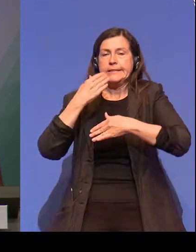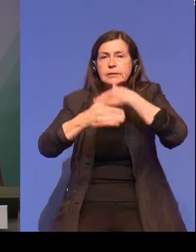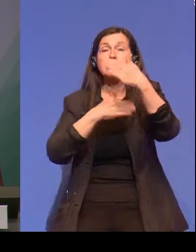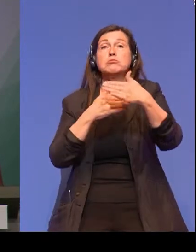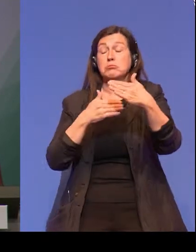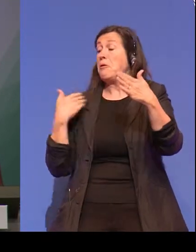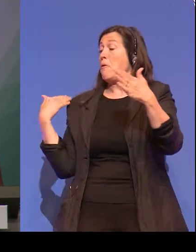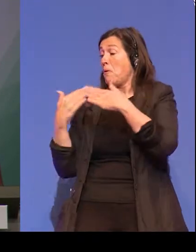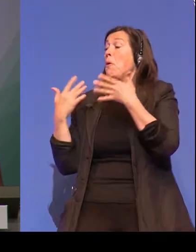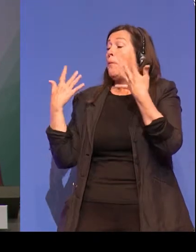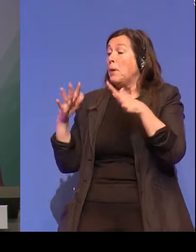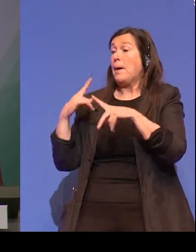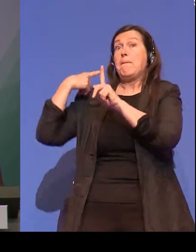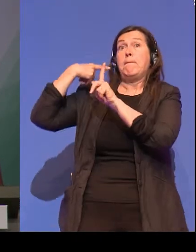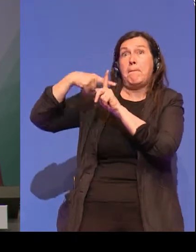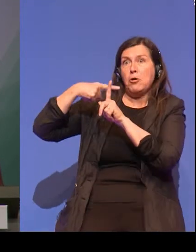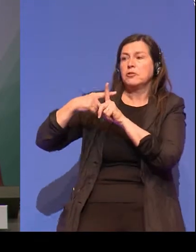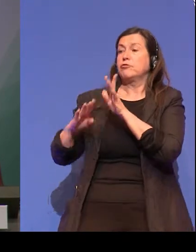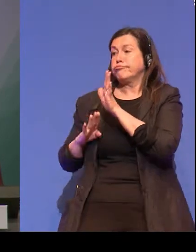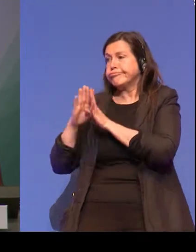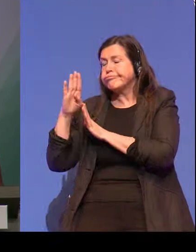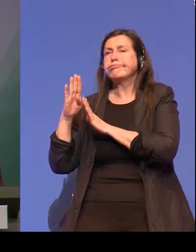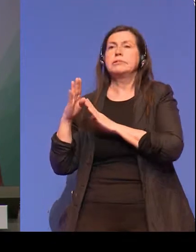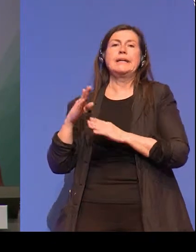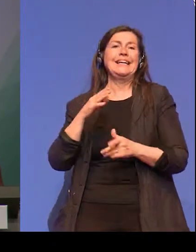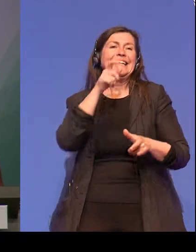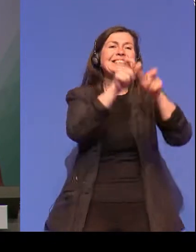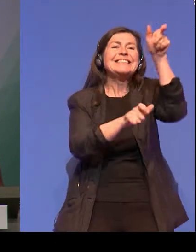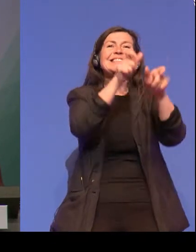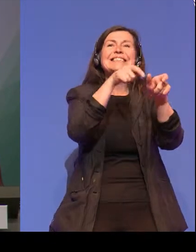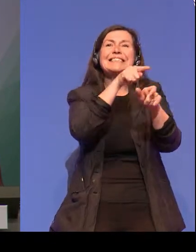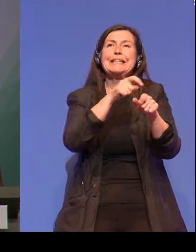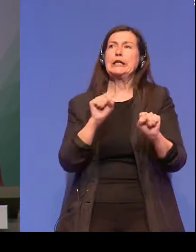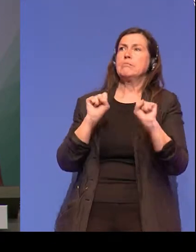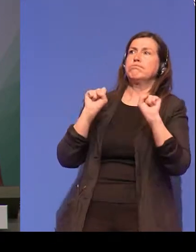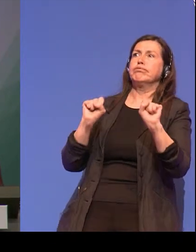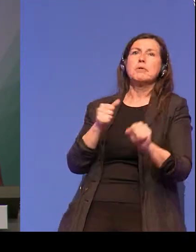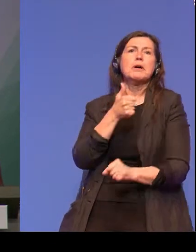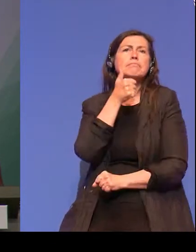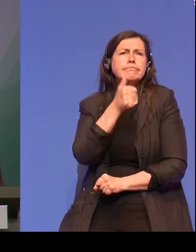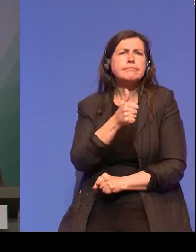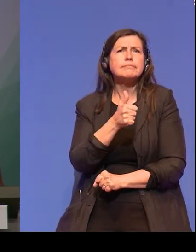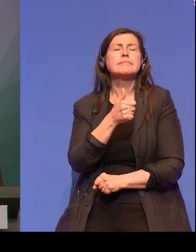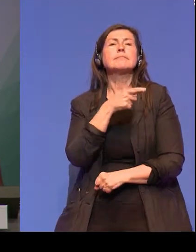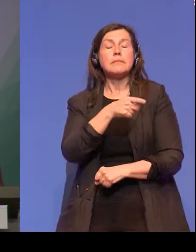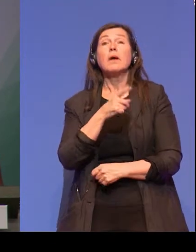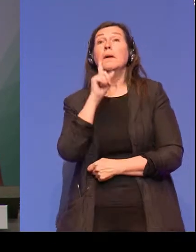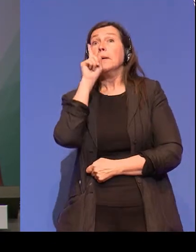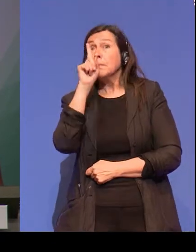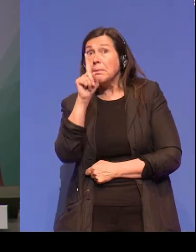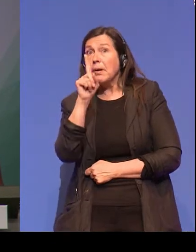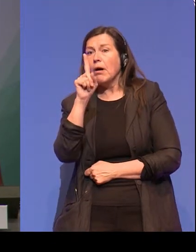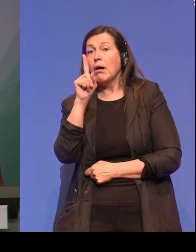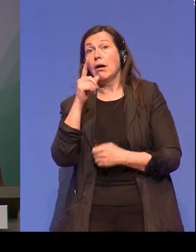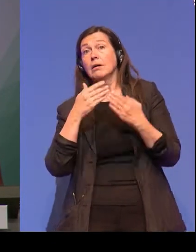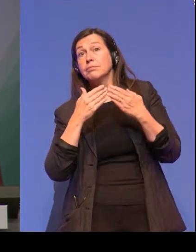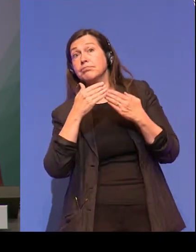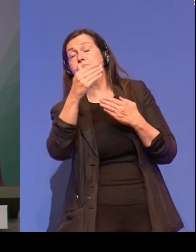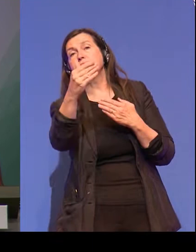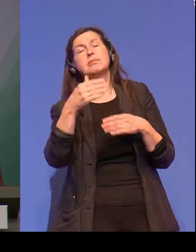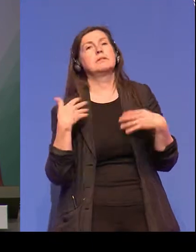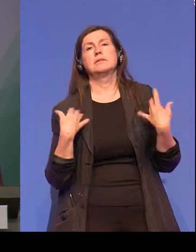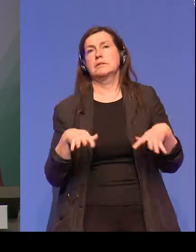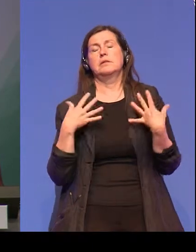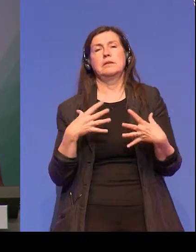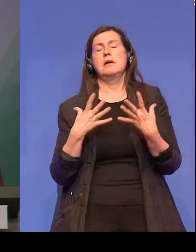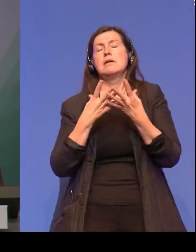pour les villes résilientes. Mais les pertes provoquées par les catastrophes augmentent toujours.